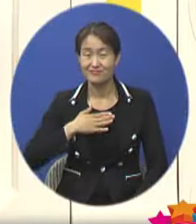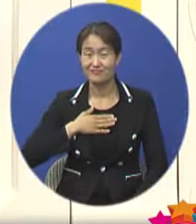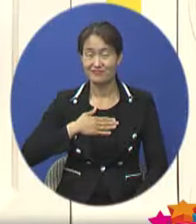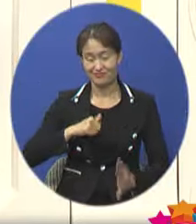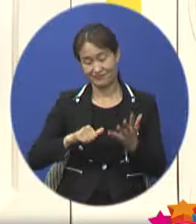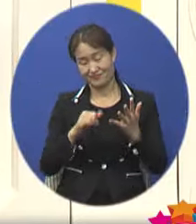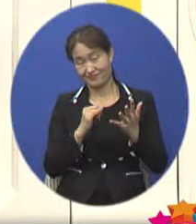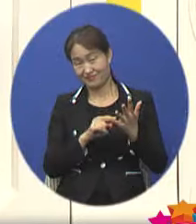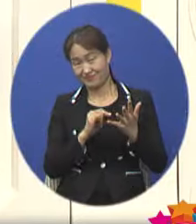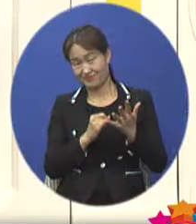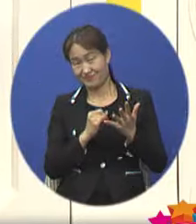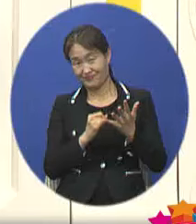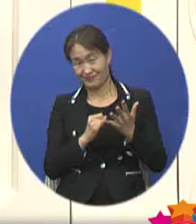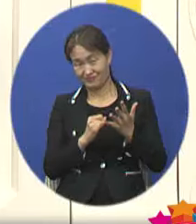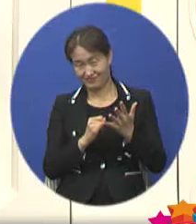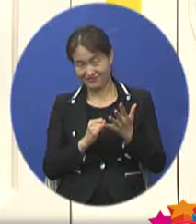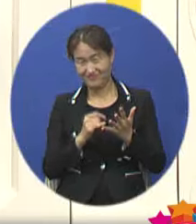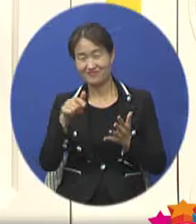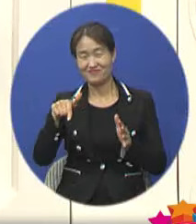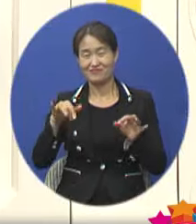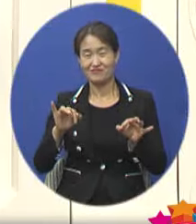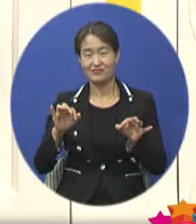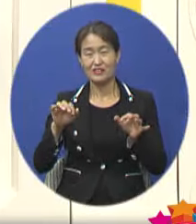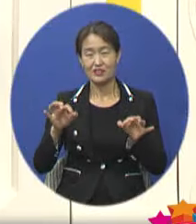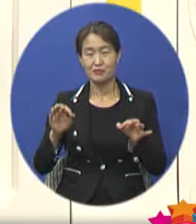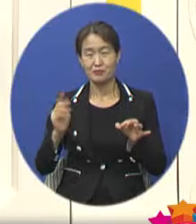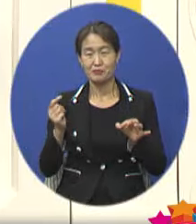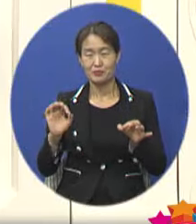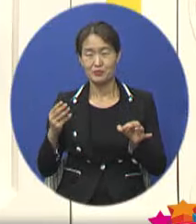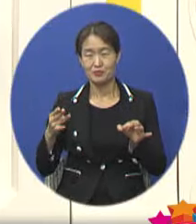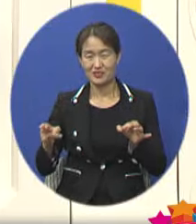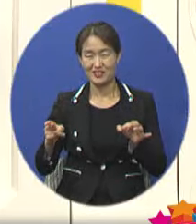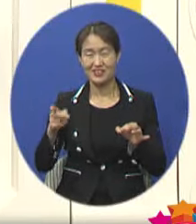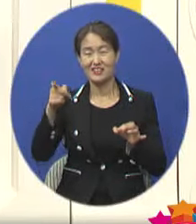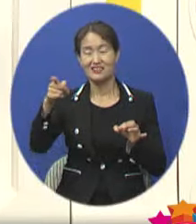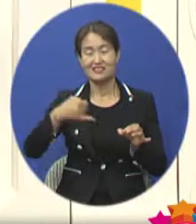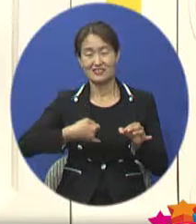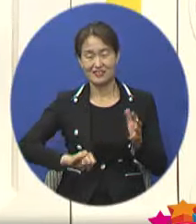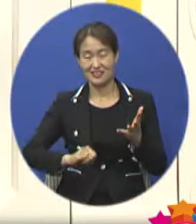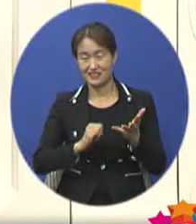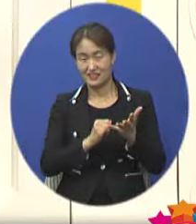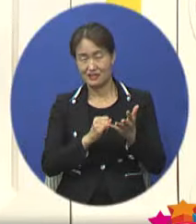딸 김봉예여서 딸이에요. 흥미다. 엄마 그렇게